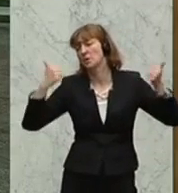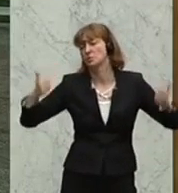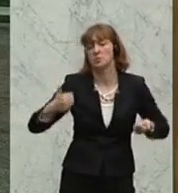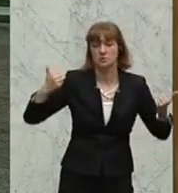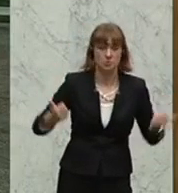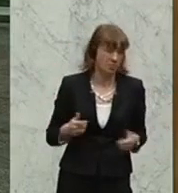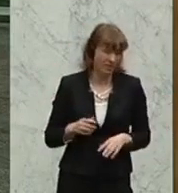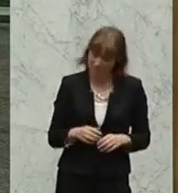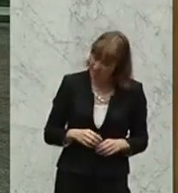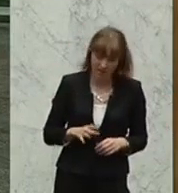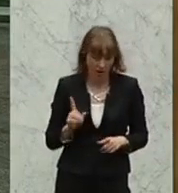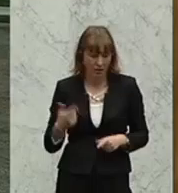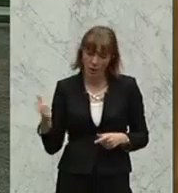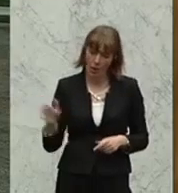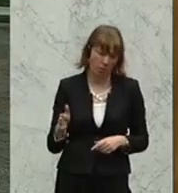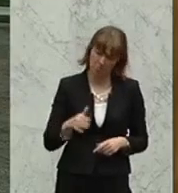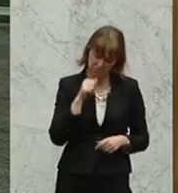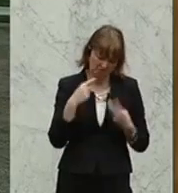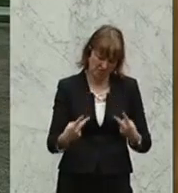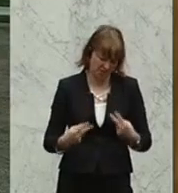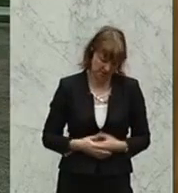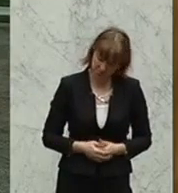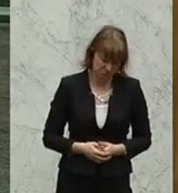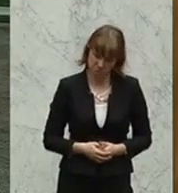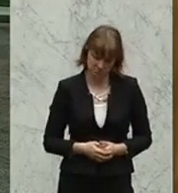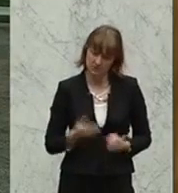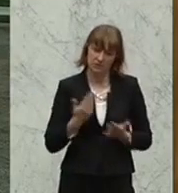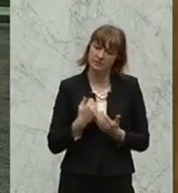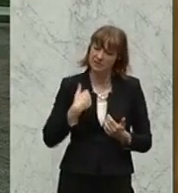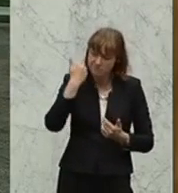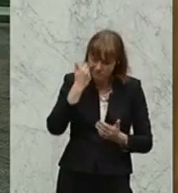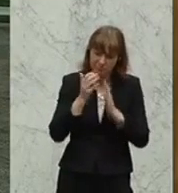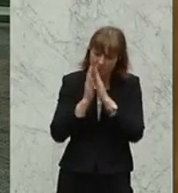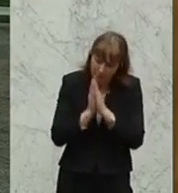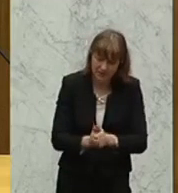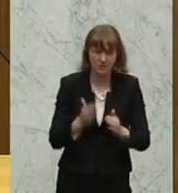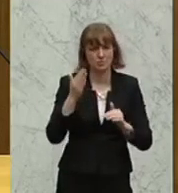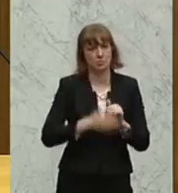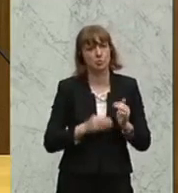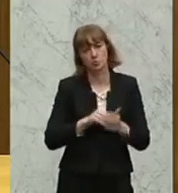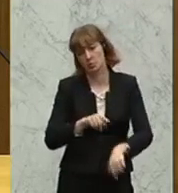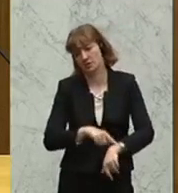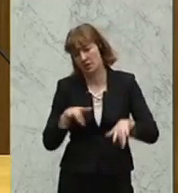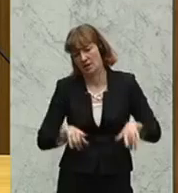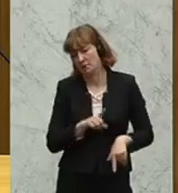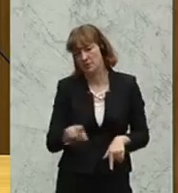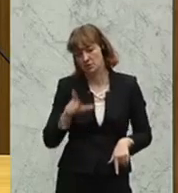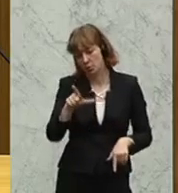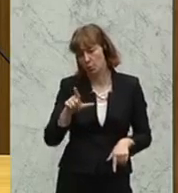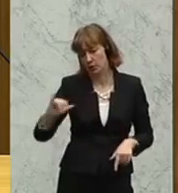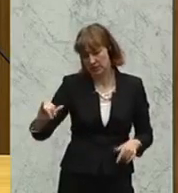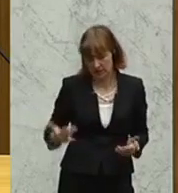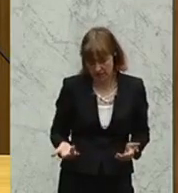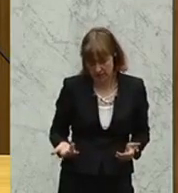da sind die grünen Steuerreformpläne einfach 100-mal besser als Ihre. Jetzt weiß ich, Sie haben sich da einigermaßen einzementiert. Sie